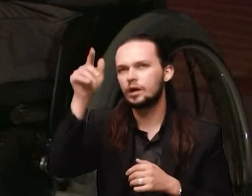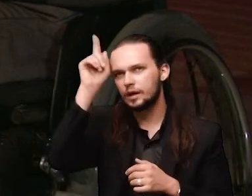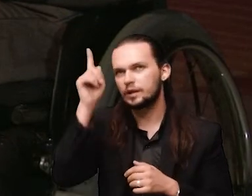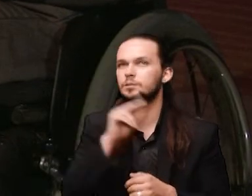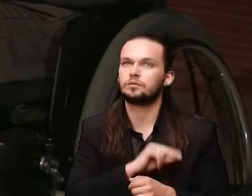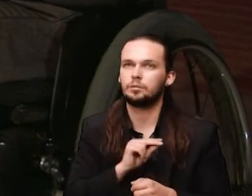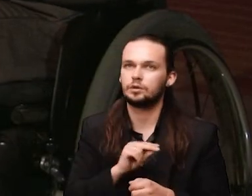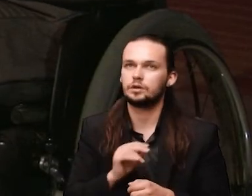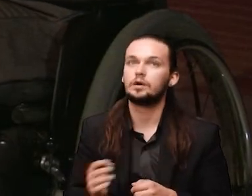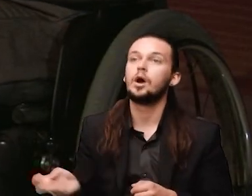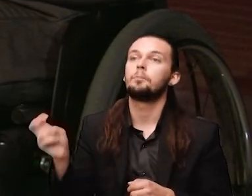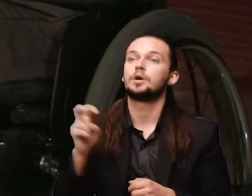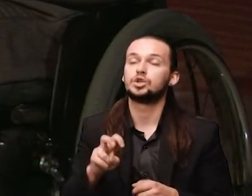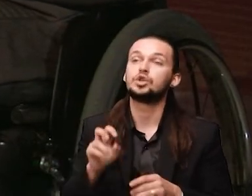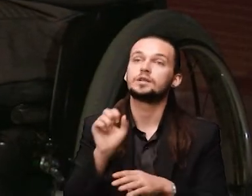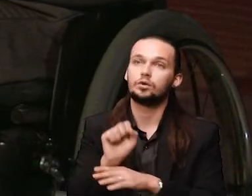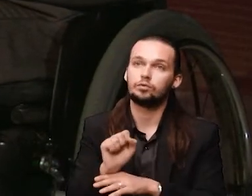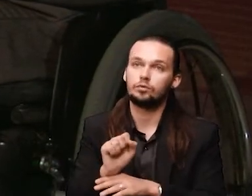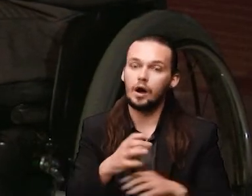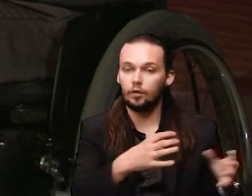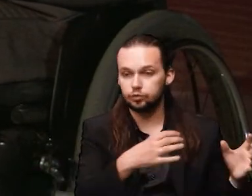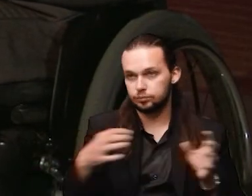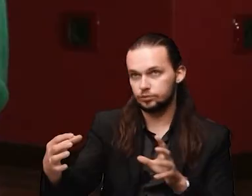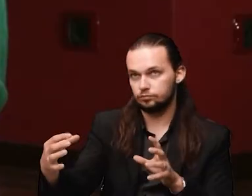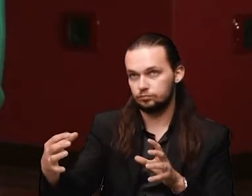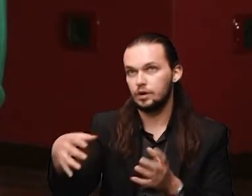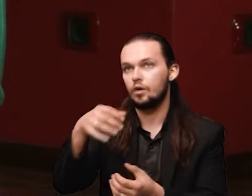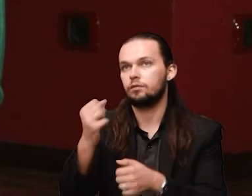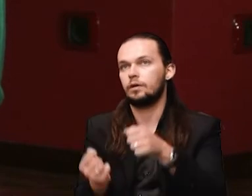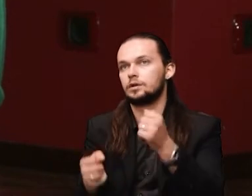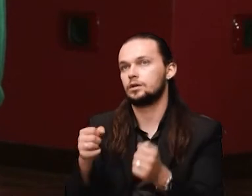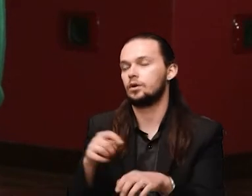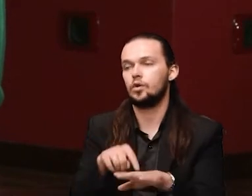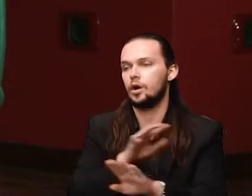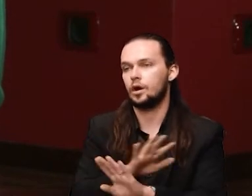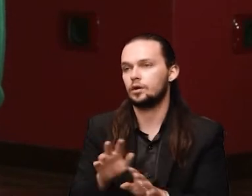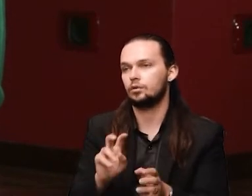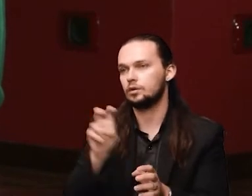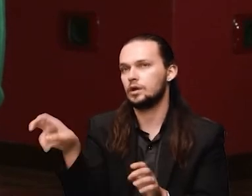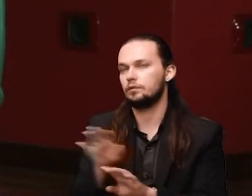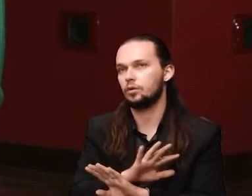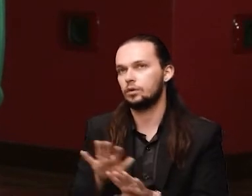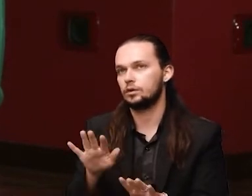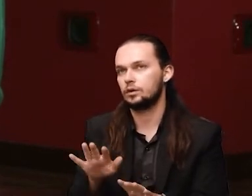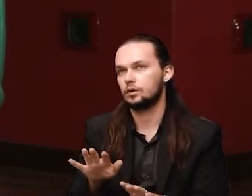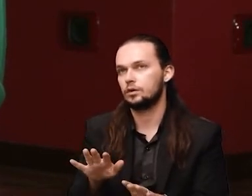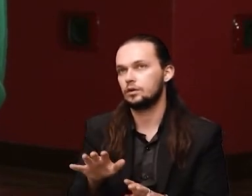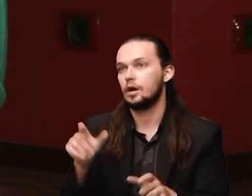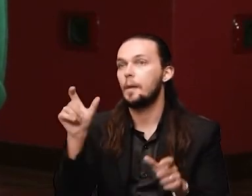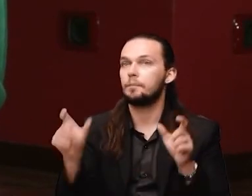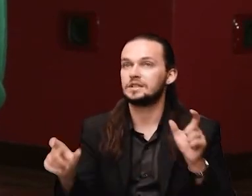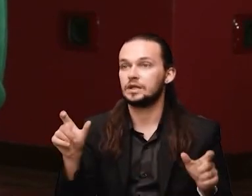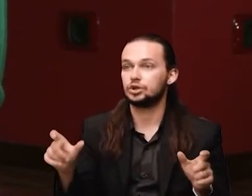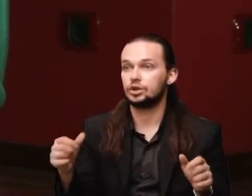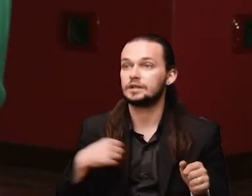тут городской транспорт. Пришли мы на остановку, подъехал автобус. Водители не реагируют, не выходят, и никто ничего.